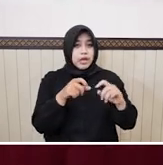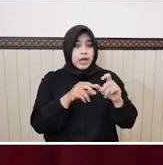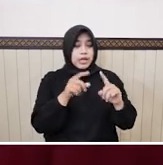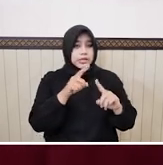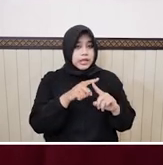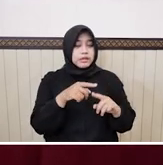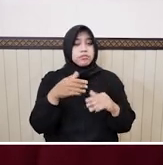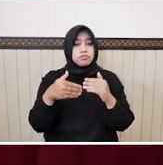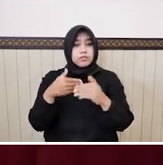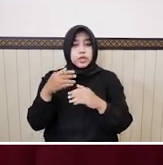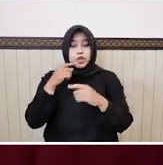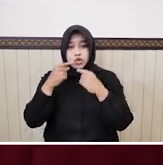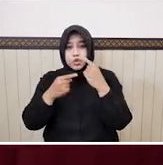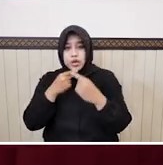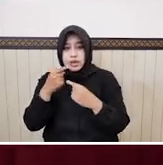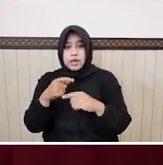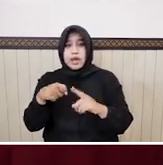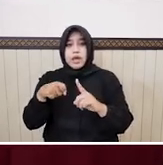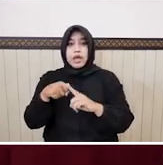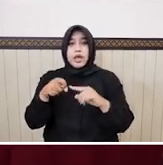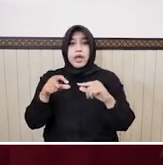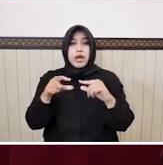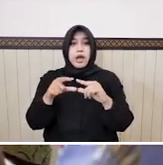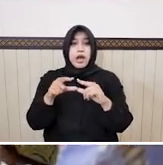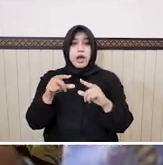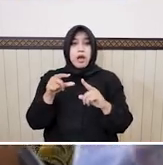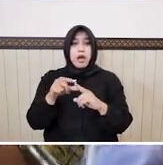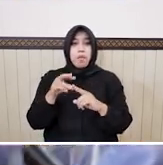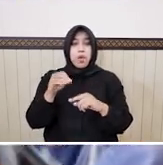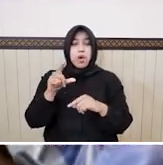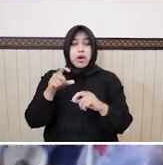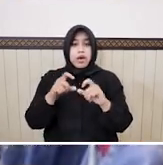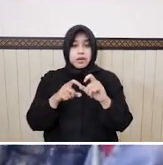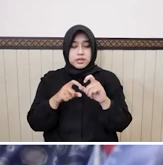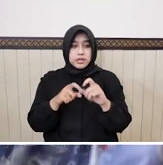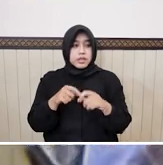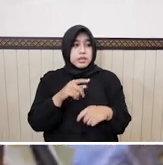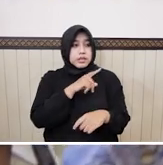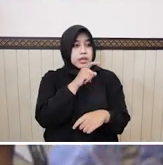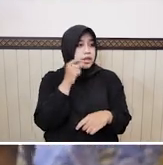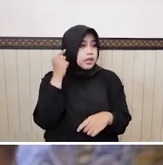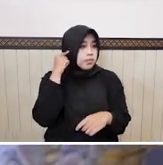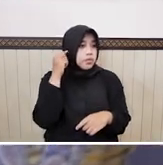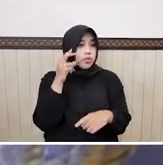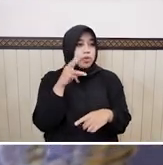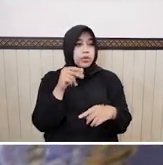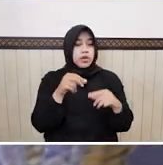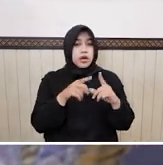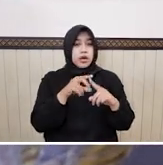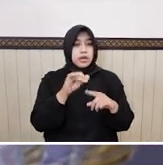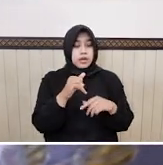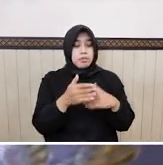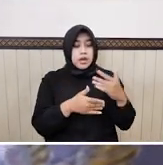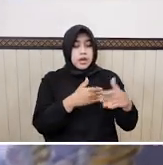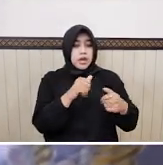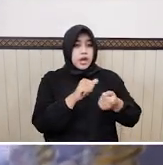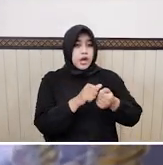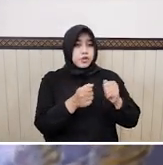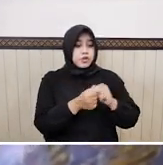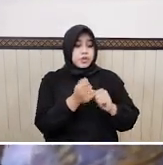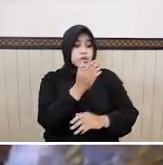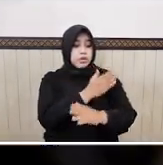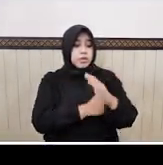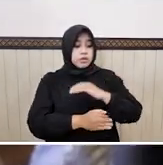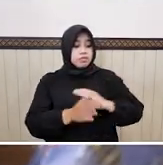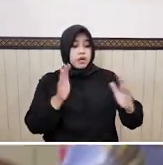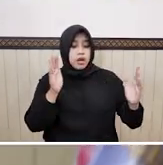Kapolres Nah kita tanya nih sama Bu Ratri selama menangani kasus penyandang disabilitas